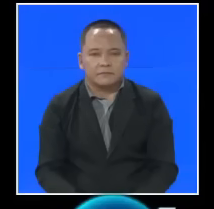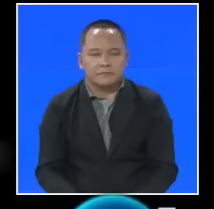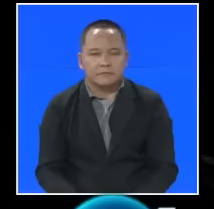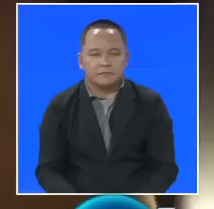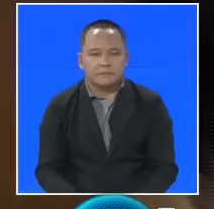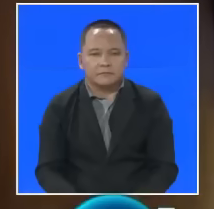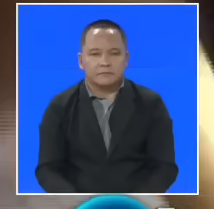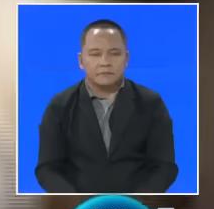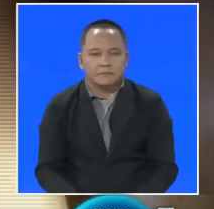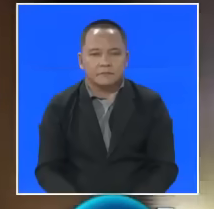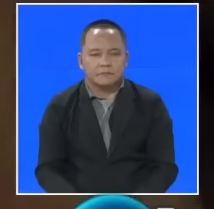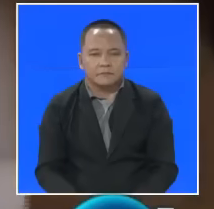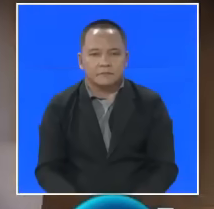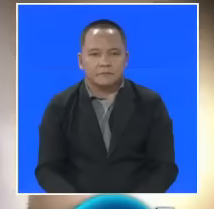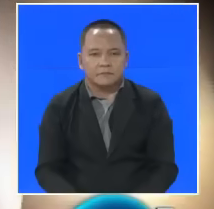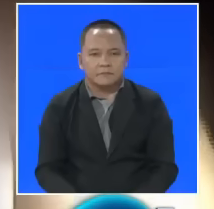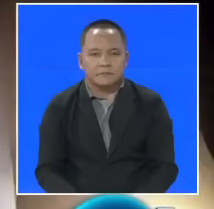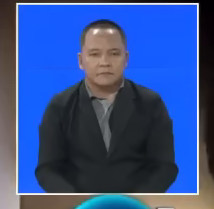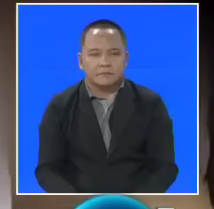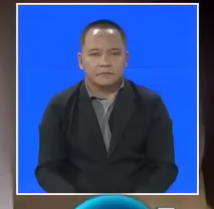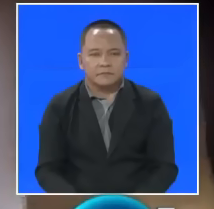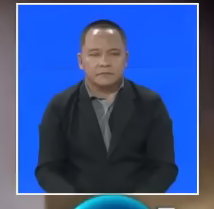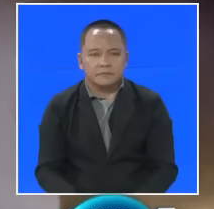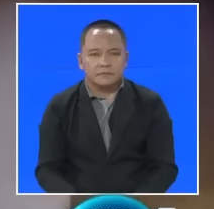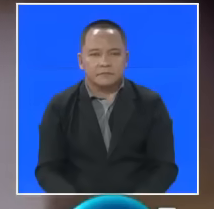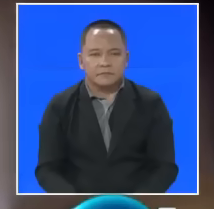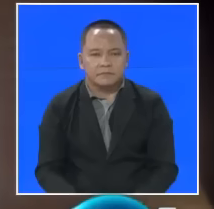เดี๋ยวอย่าเพิ่ง ไม่ต้องลงไม่ต้องลง